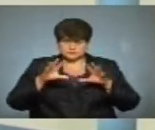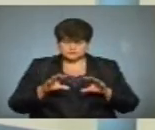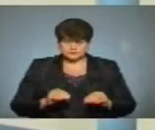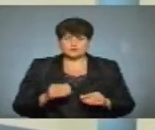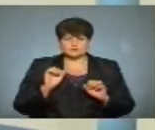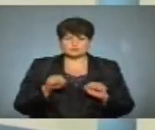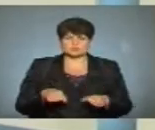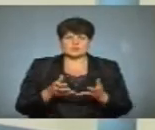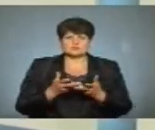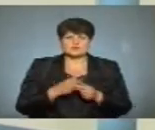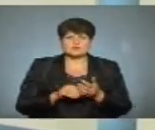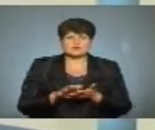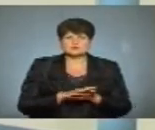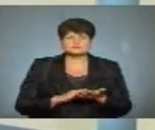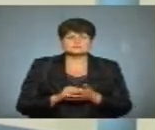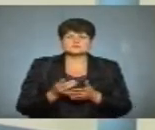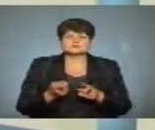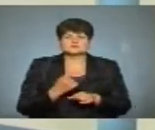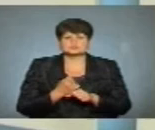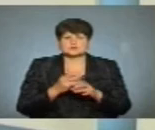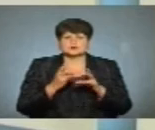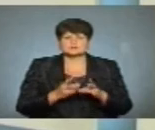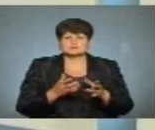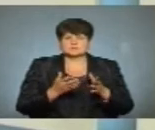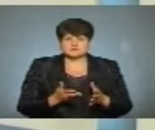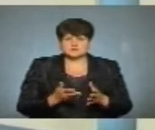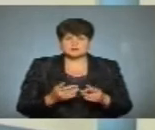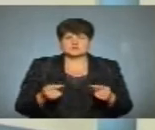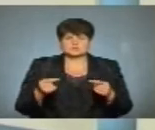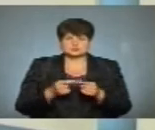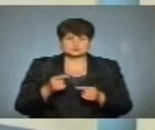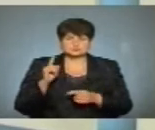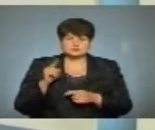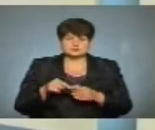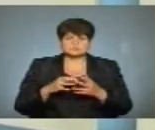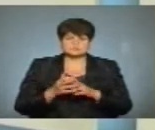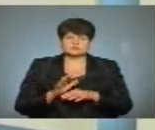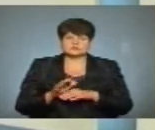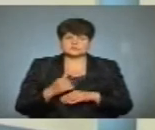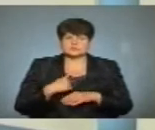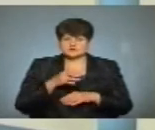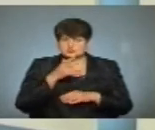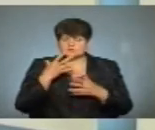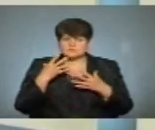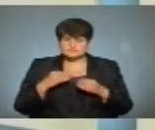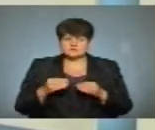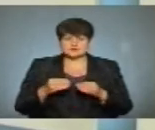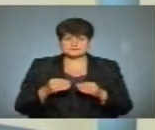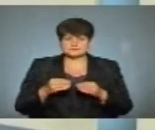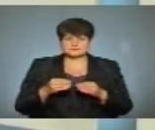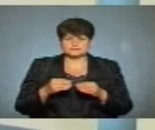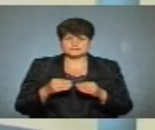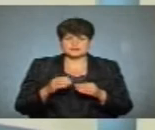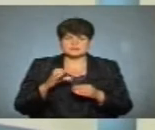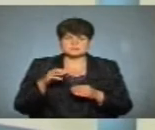тоді вираховувати всі втрати, які принесла ця біда. Але точно знаю, що аграрії в наш час вже страхують свій врожай. Тобто